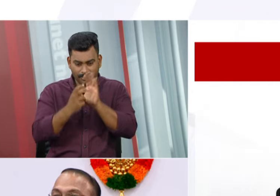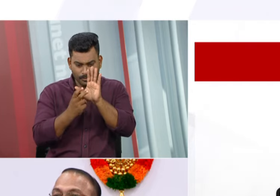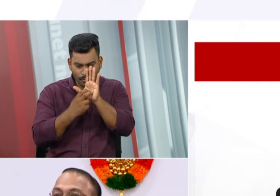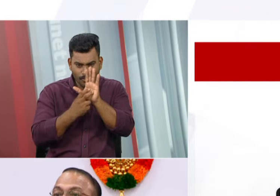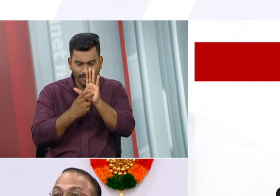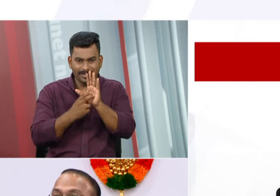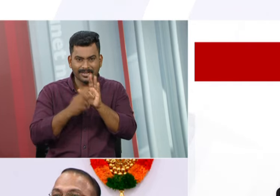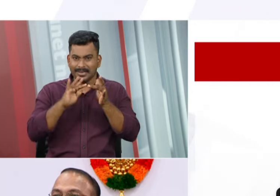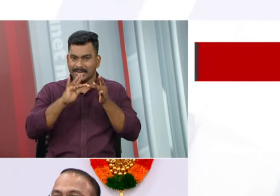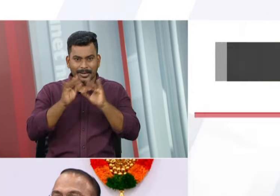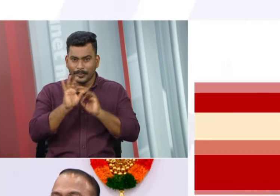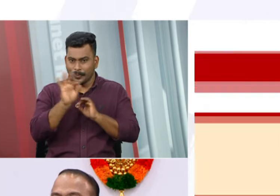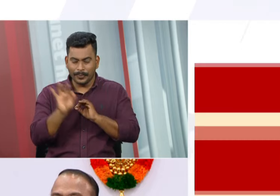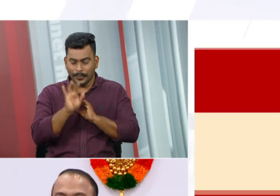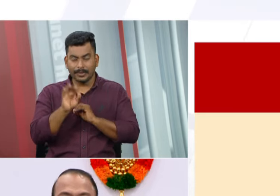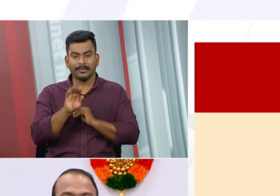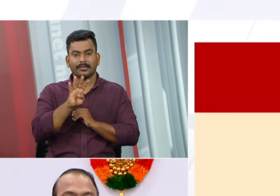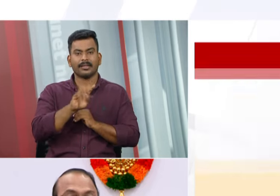485,063 കൂടി.